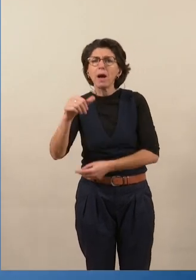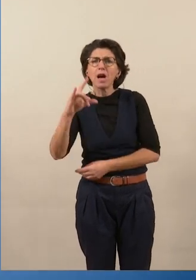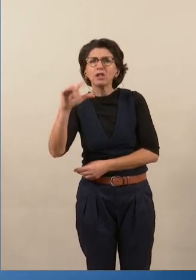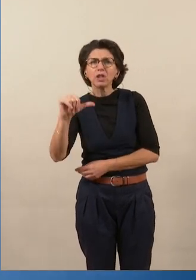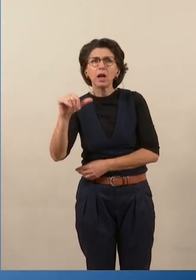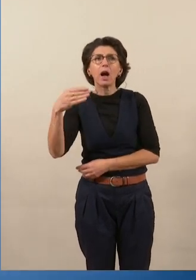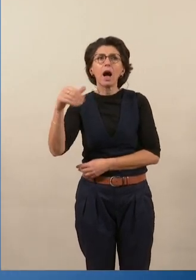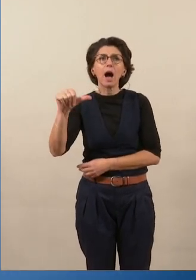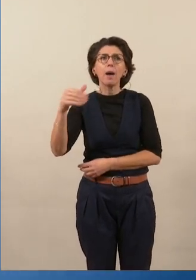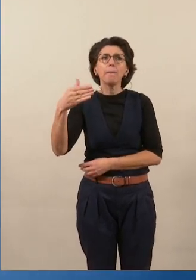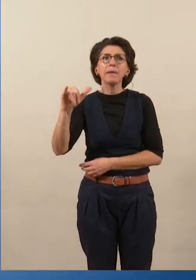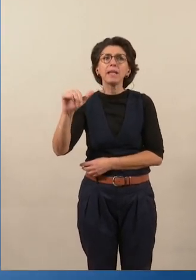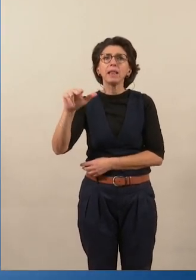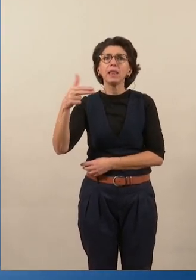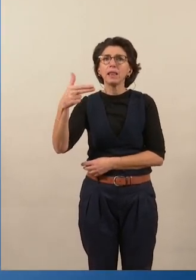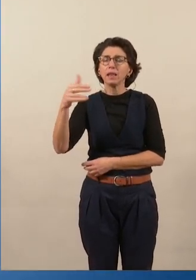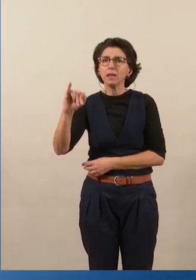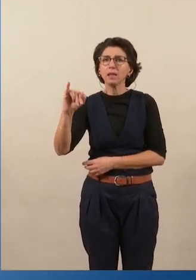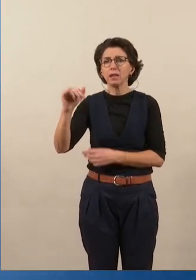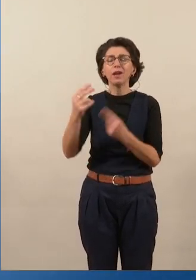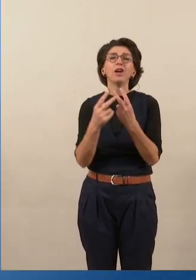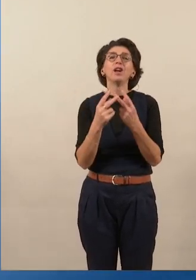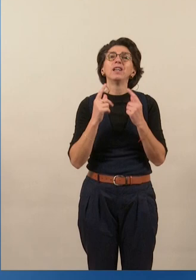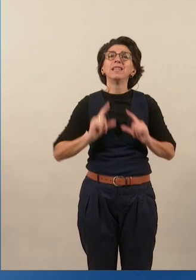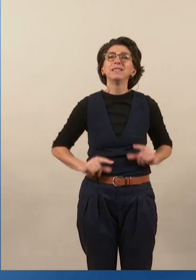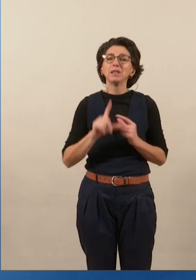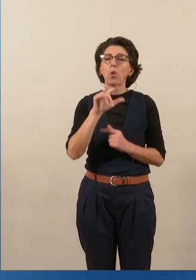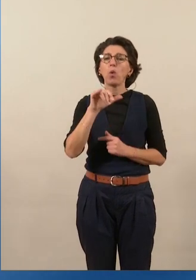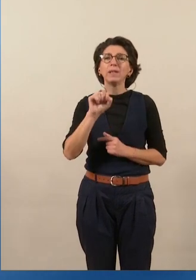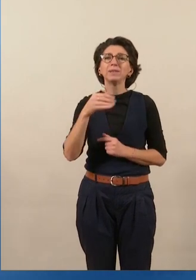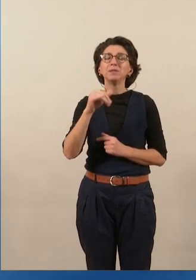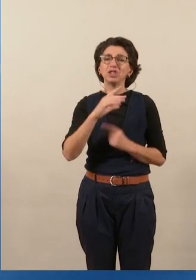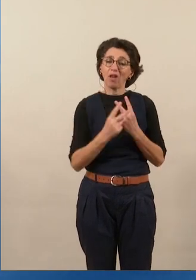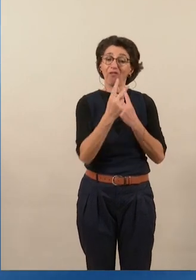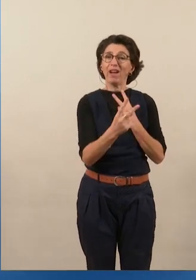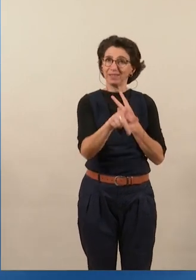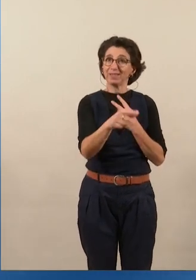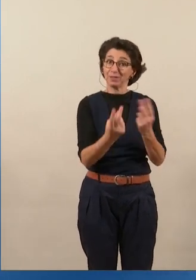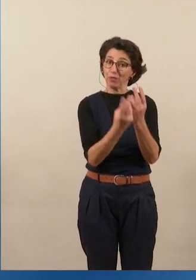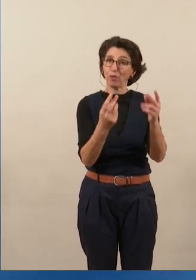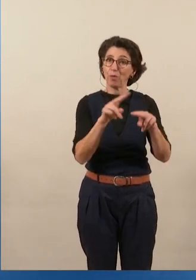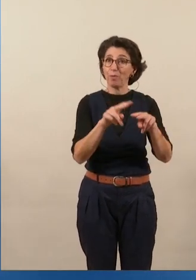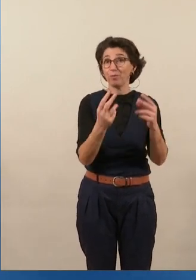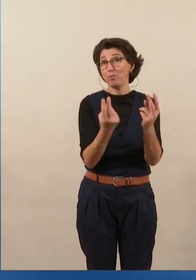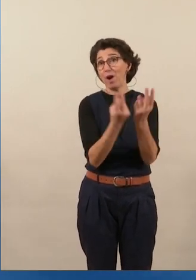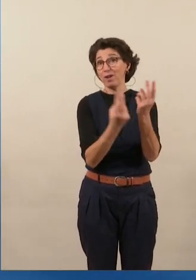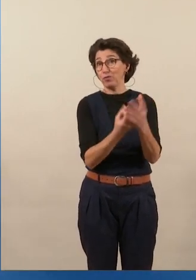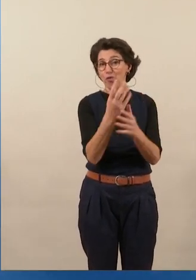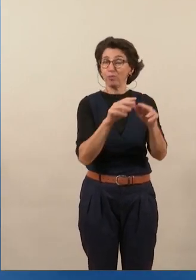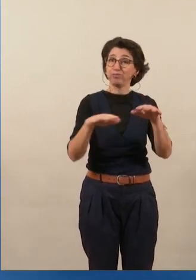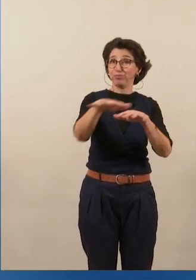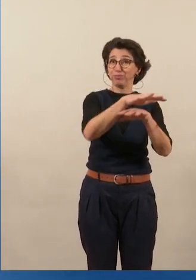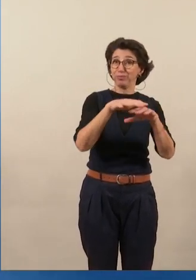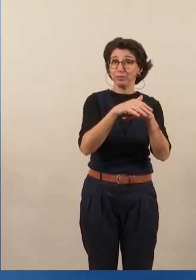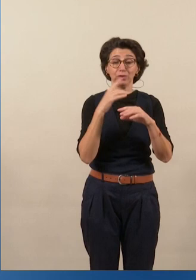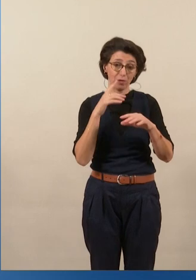va voir le jour devant le lycée Louis Michel là aussi ça bouge et puis il y a également des aménagements